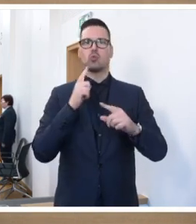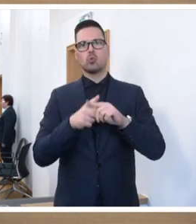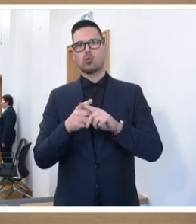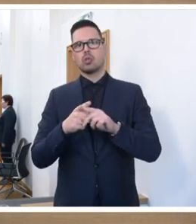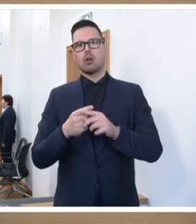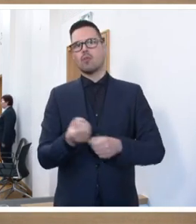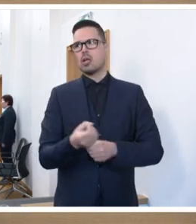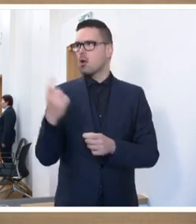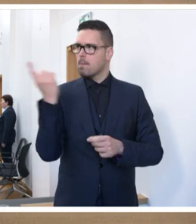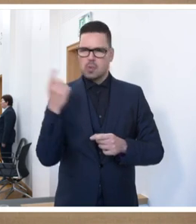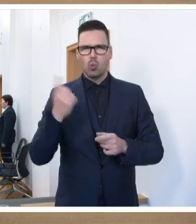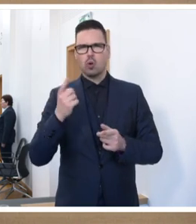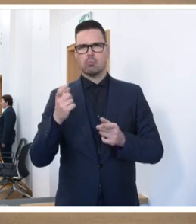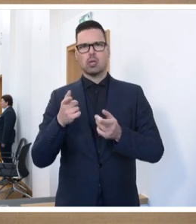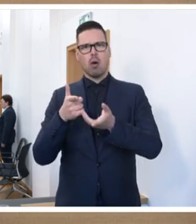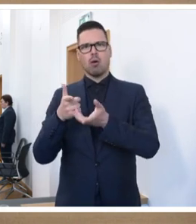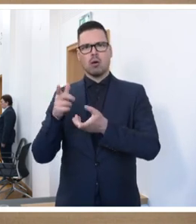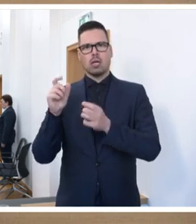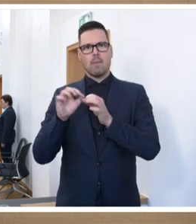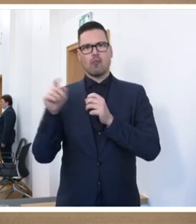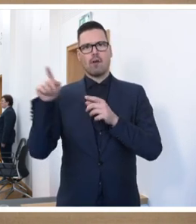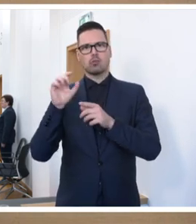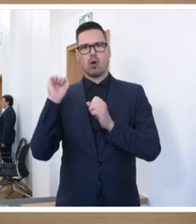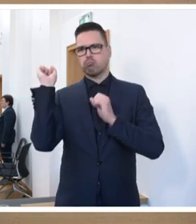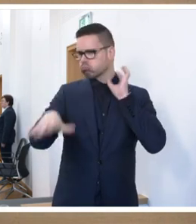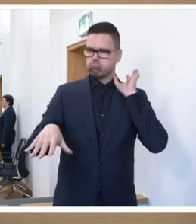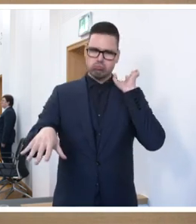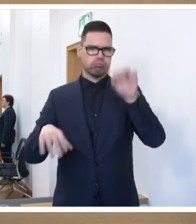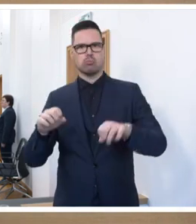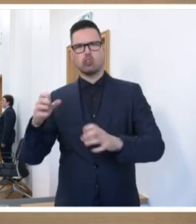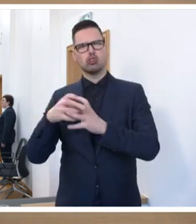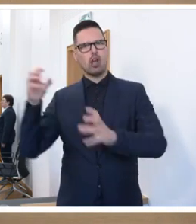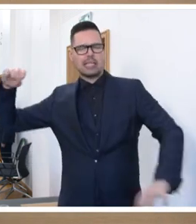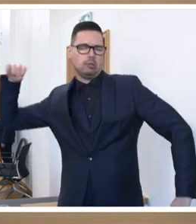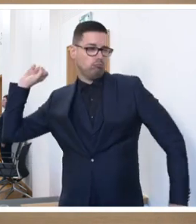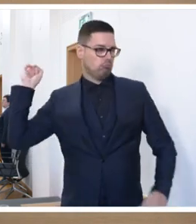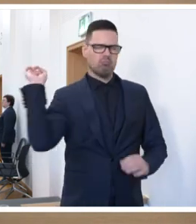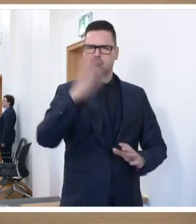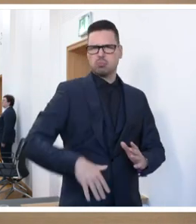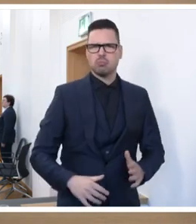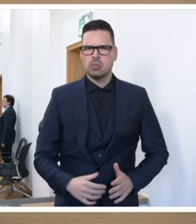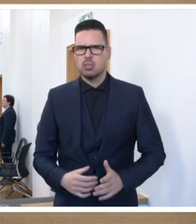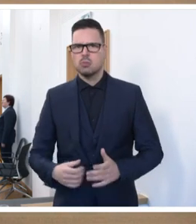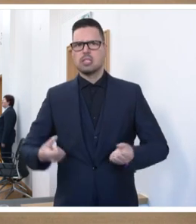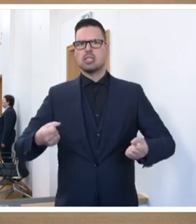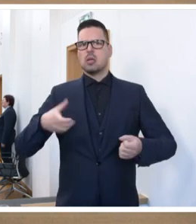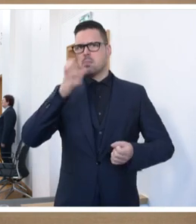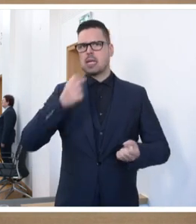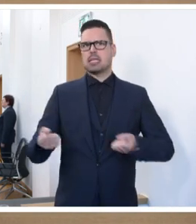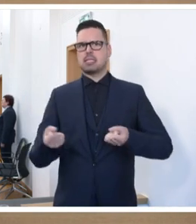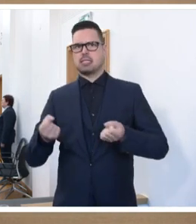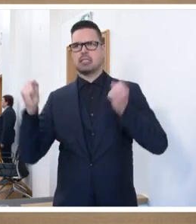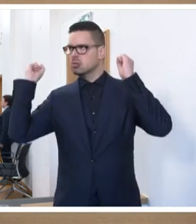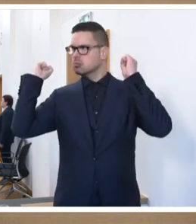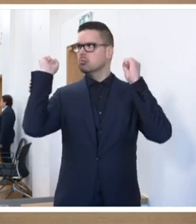wurden bedroht, sie wurden gezielt mit Feuerwerkskörpern und Böllern beschossen, mit Steinen beworfen, mit Bierkisten und Feuerwehrlöchern wurde